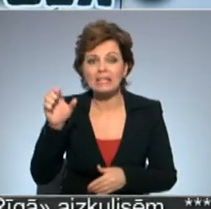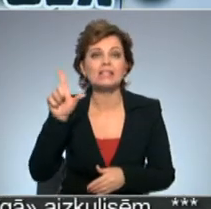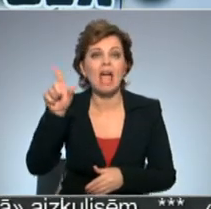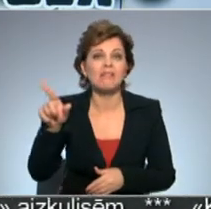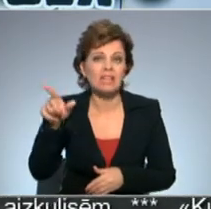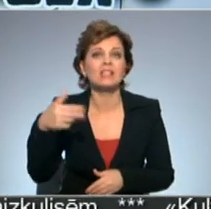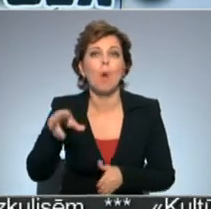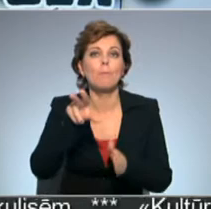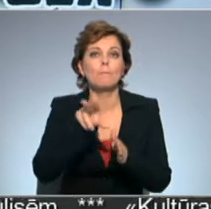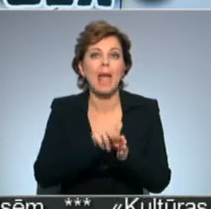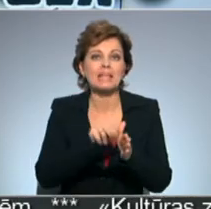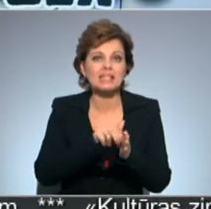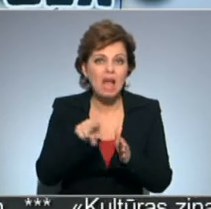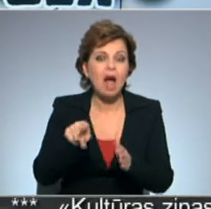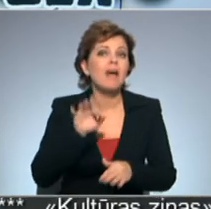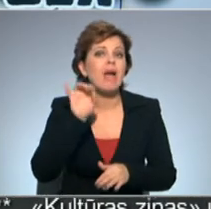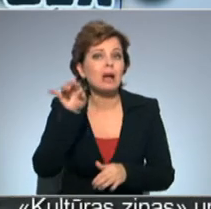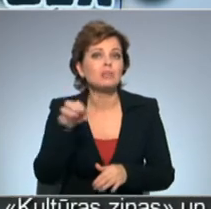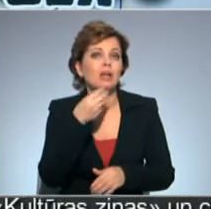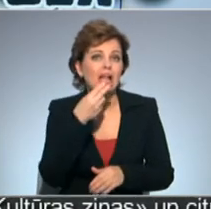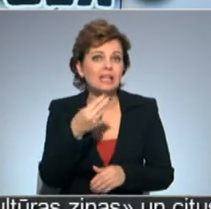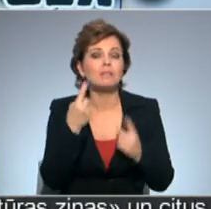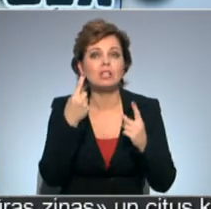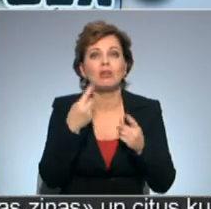izcilu neizsīkstošas dzīves prieku un darbas par piemēru.